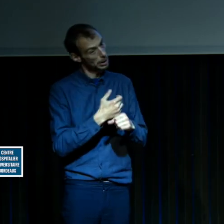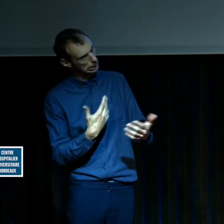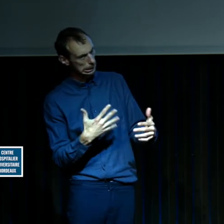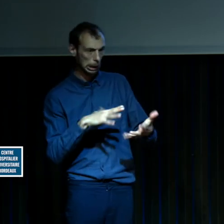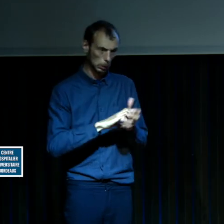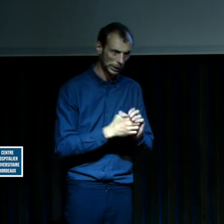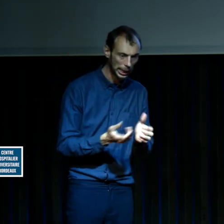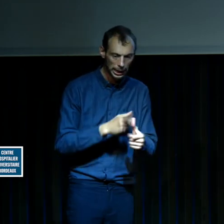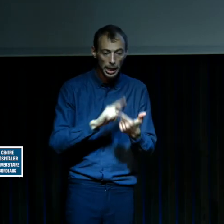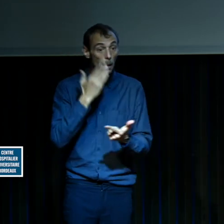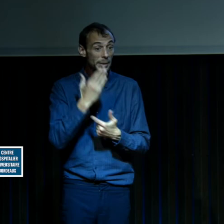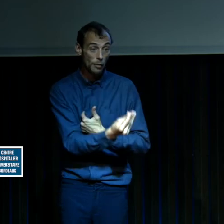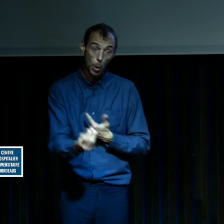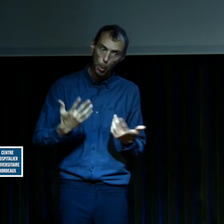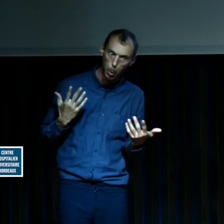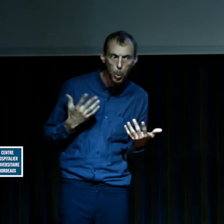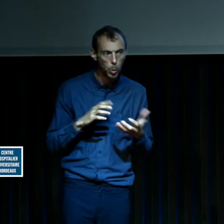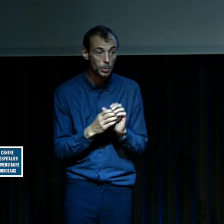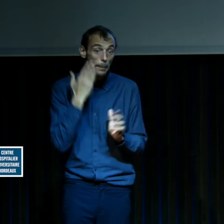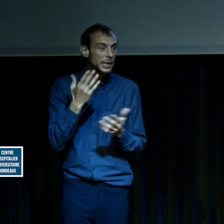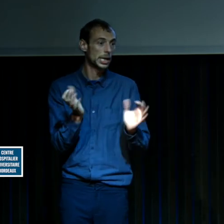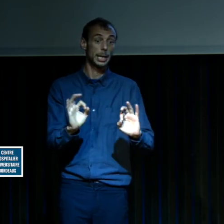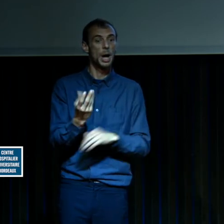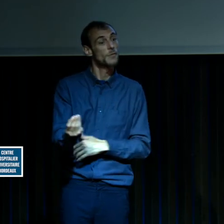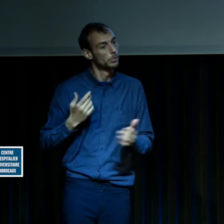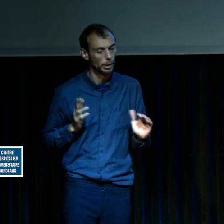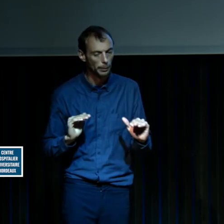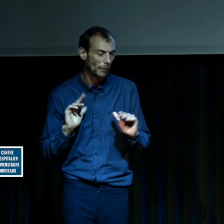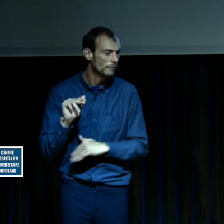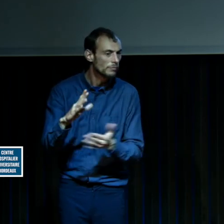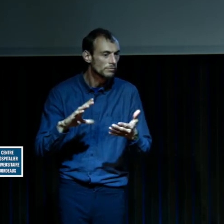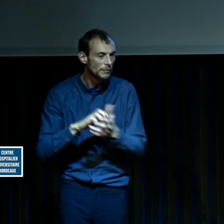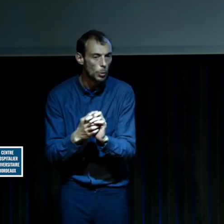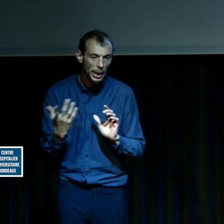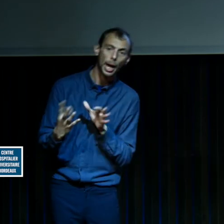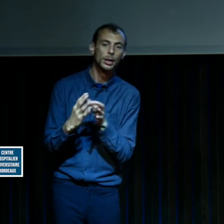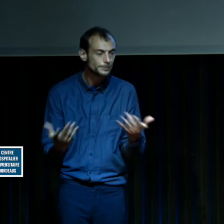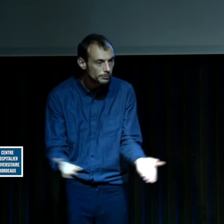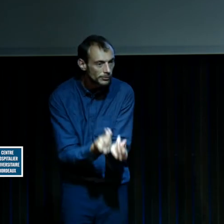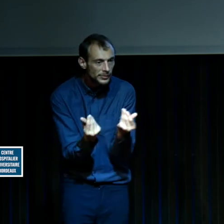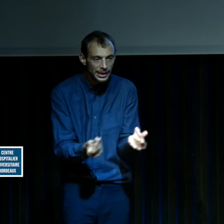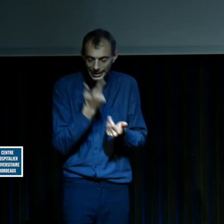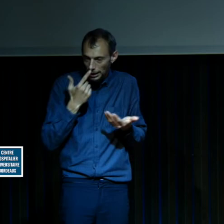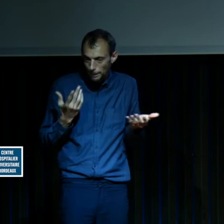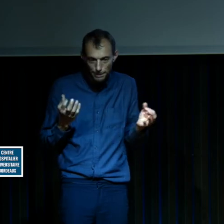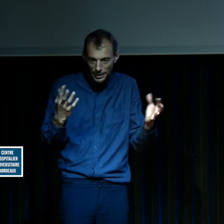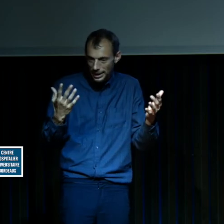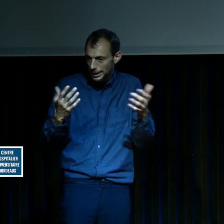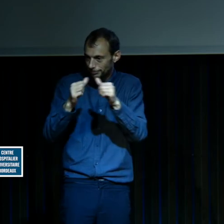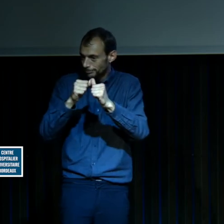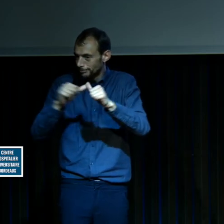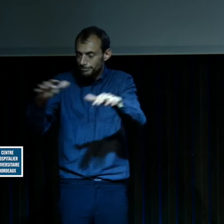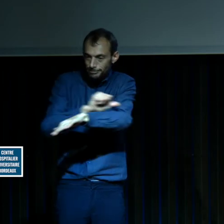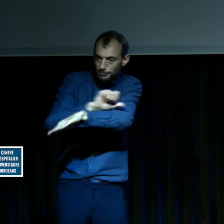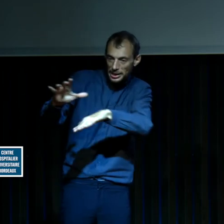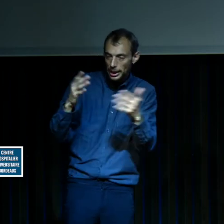qu'on parle pas assez de nous et qu'on est effacé sur ce sujet-là. Alors je sais pas pourquoi. Est-ce que